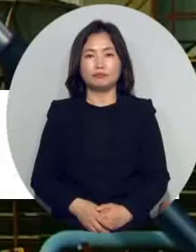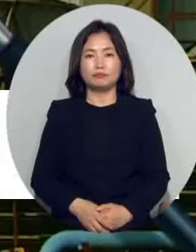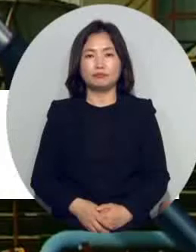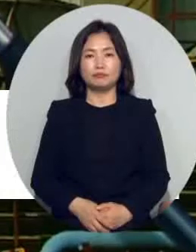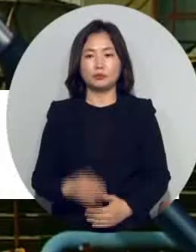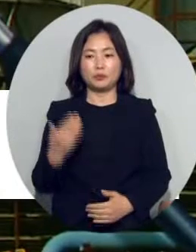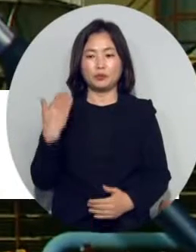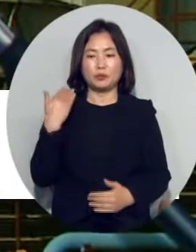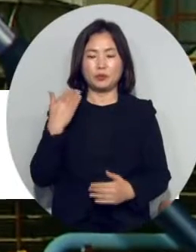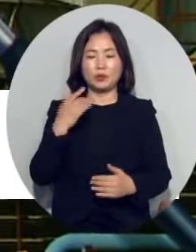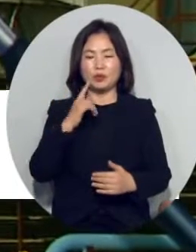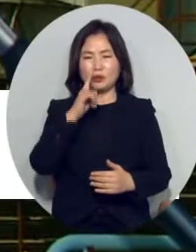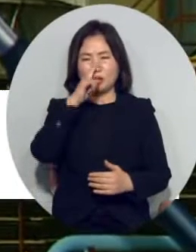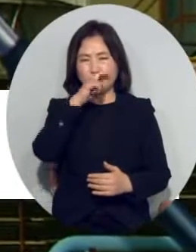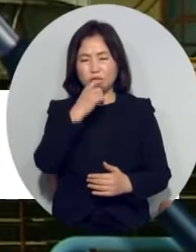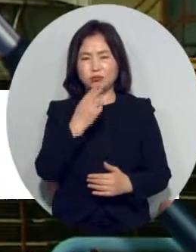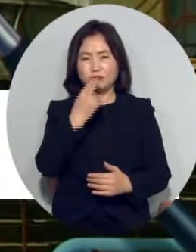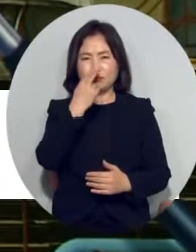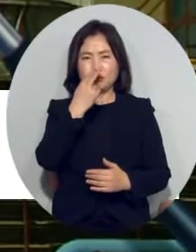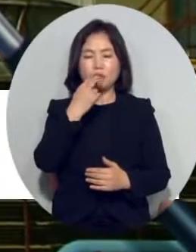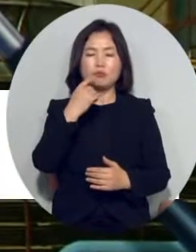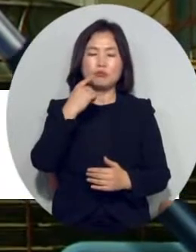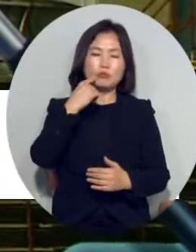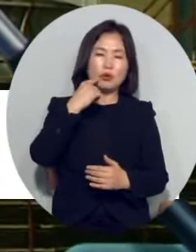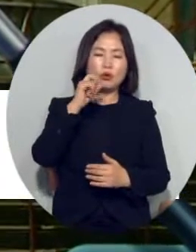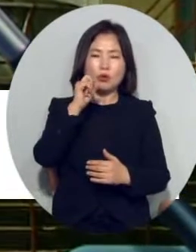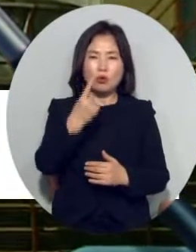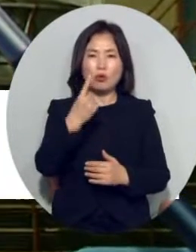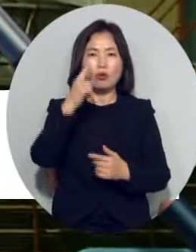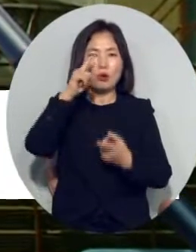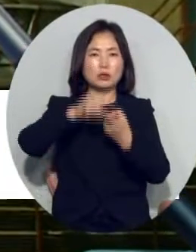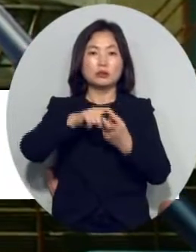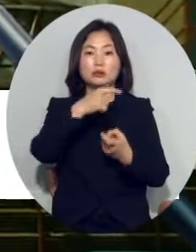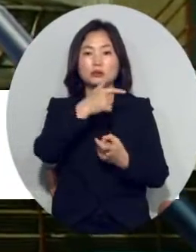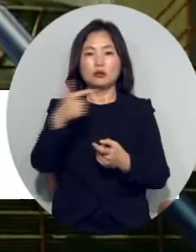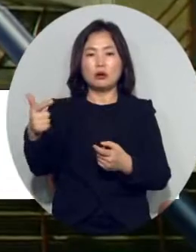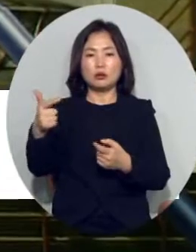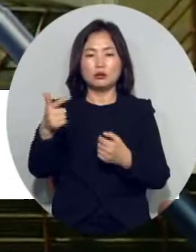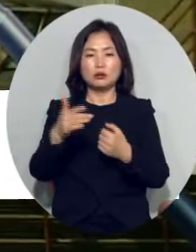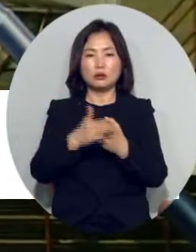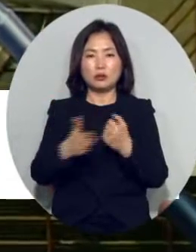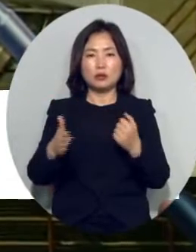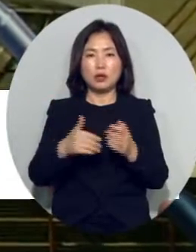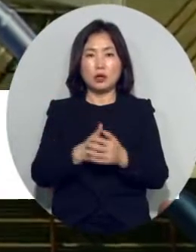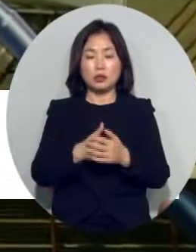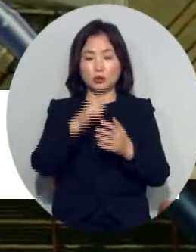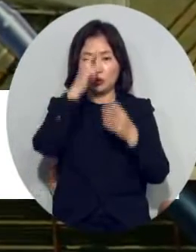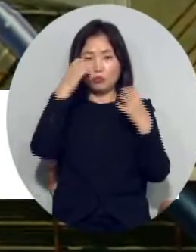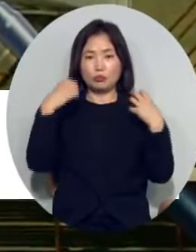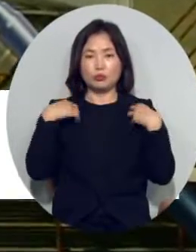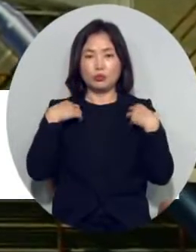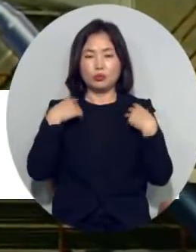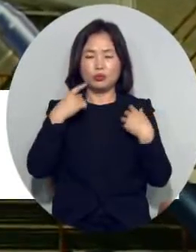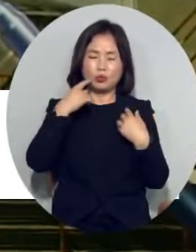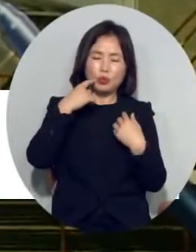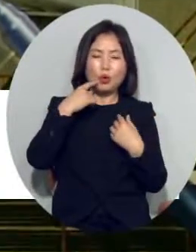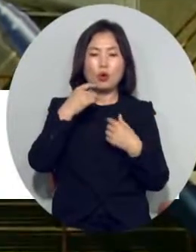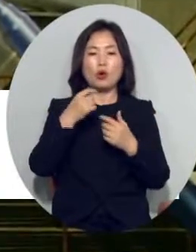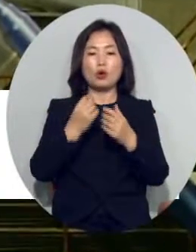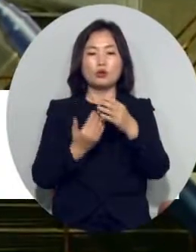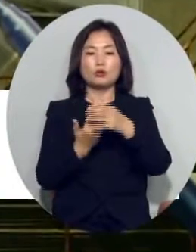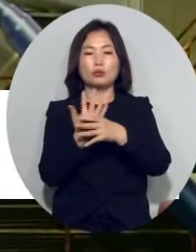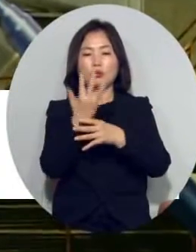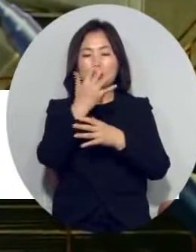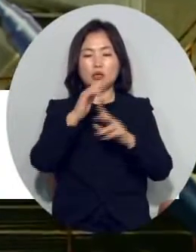최근 공해로 인한 환경성 질환에 대한 관심이 높아지고 있는데요 이랬다 이에 따라 정부가 위해 화학물질을 배출하는